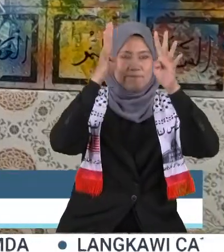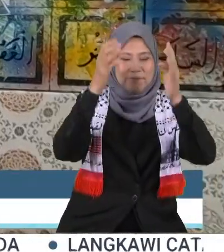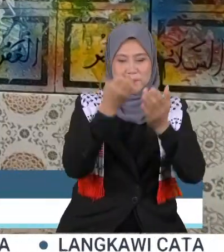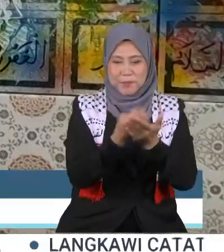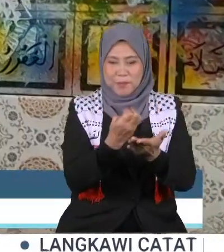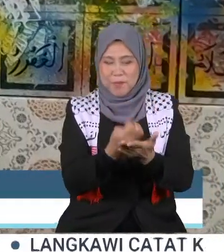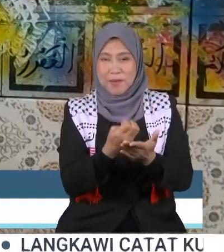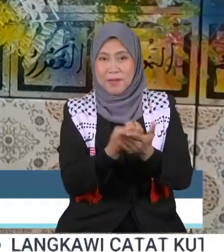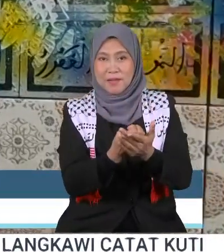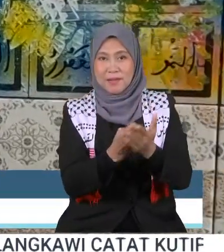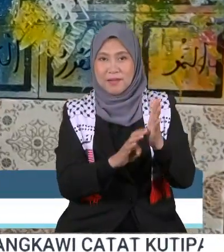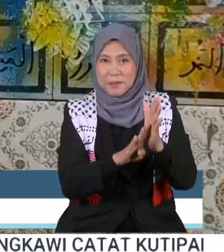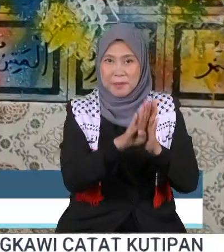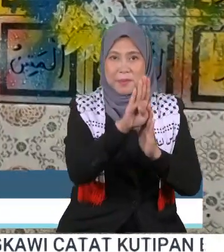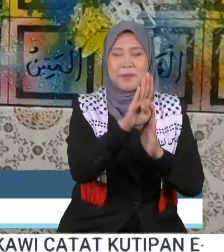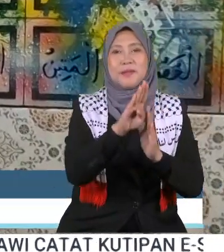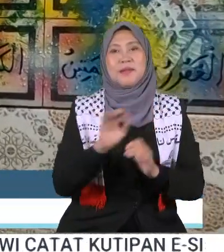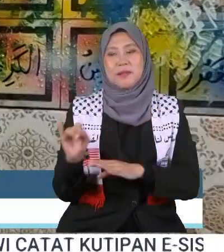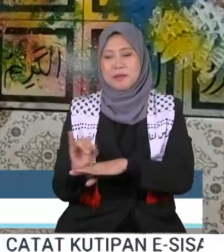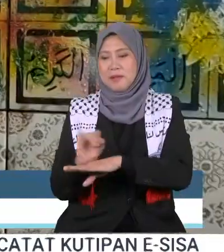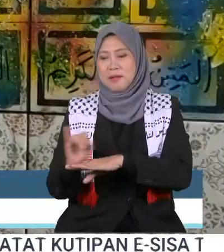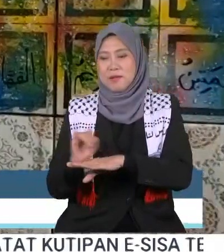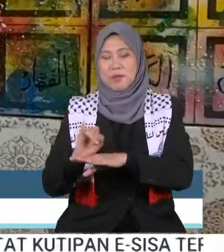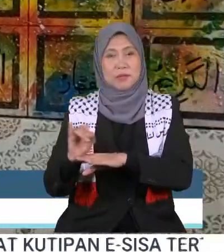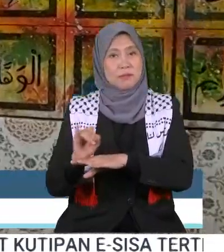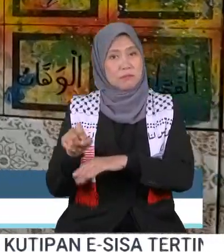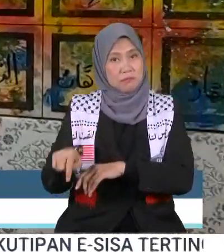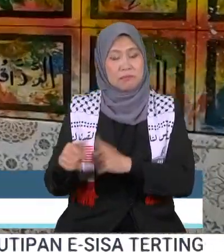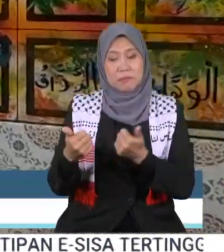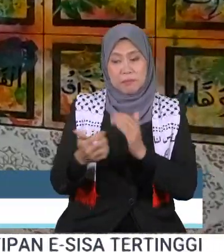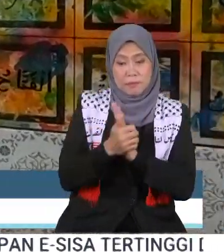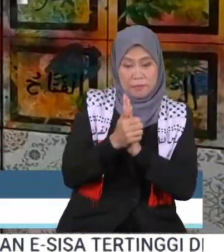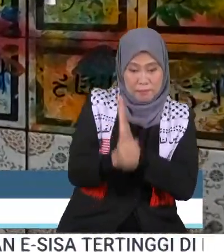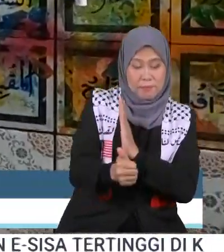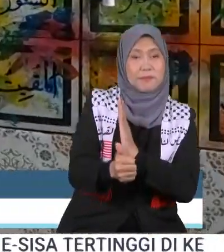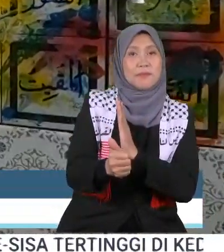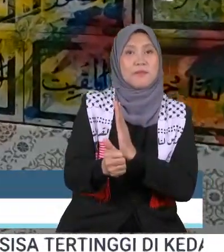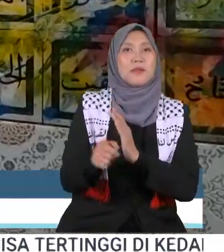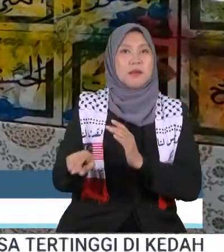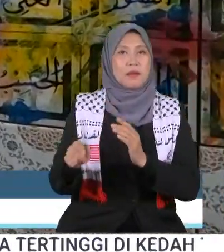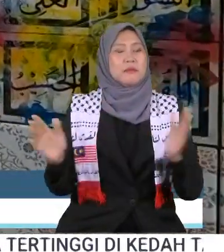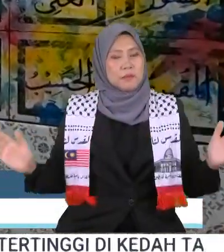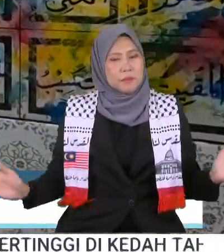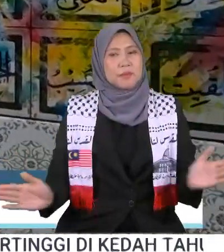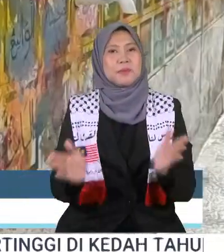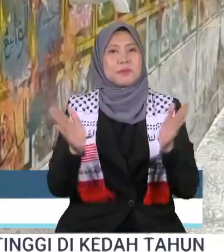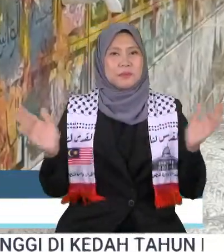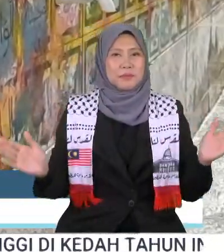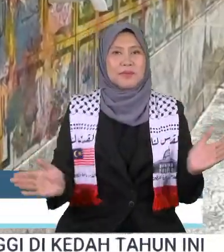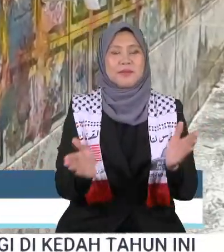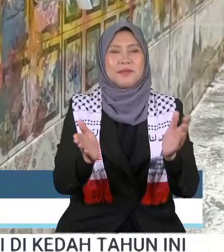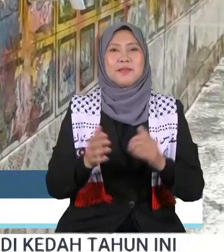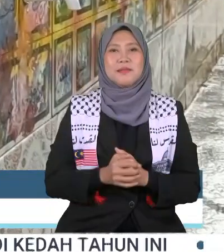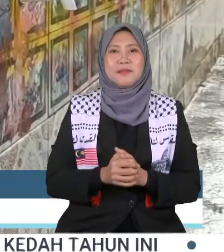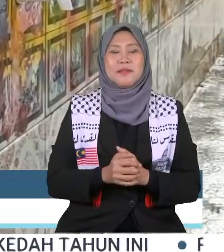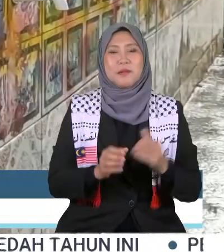ekonomi, penyertaan penggiat industri tempatan yang berbakat besar terus diberi galakan.